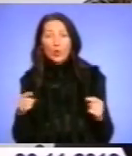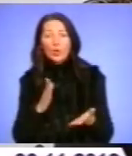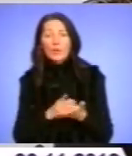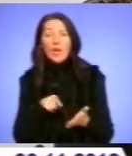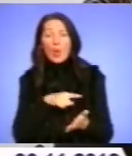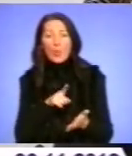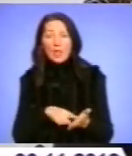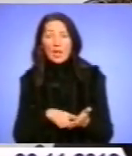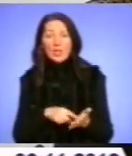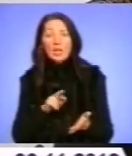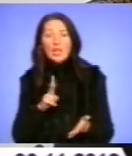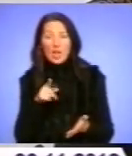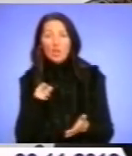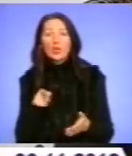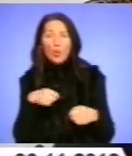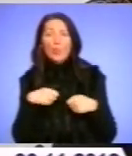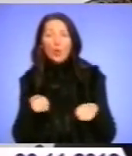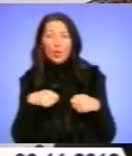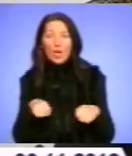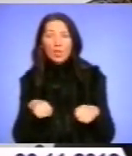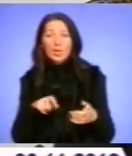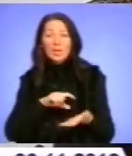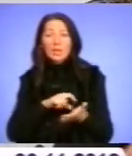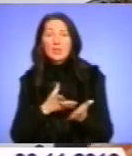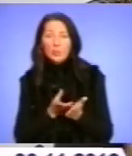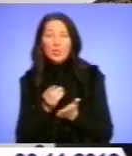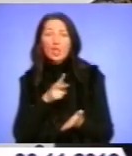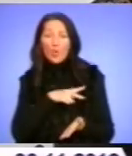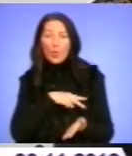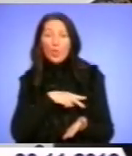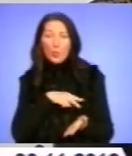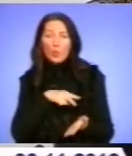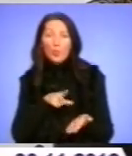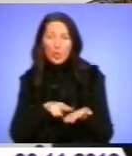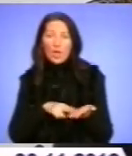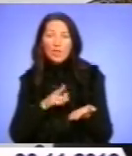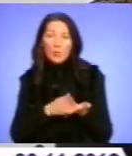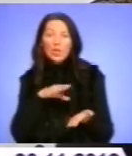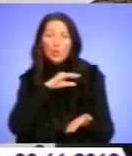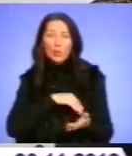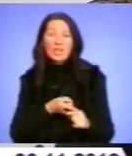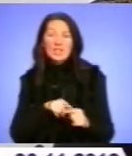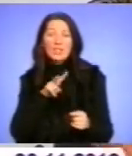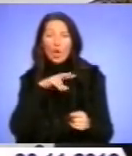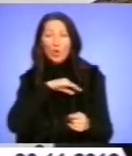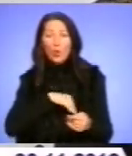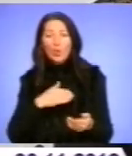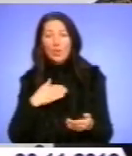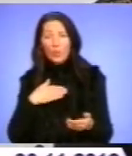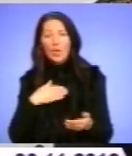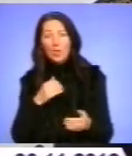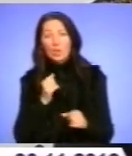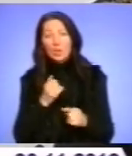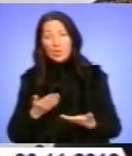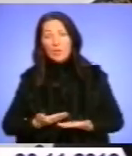питання, звичайно, як його реалізувати, заплатити всі податки і мати невеликі доходи. І ось цих доходів практично ми і